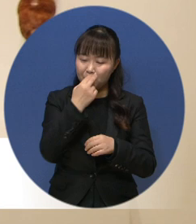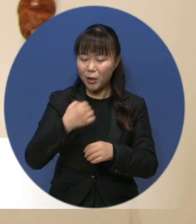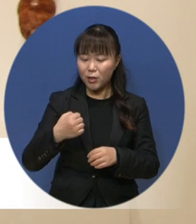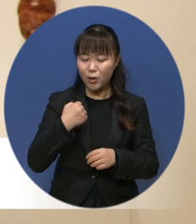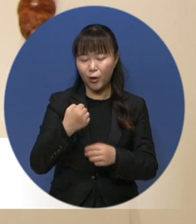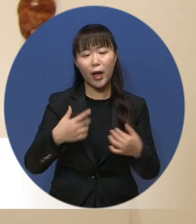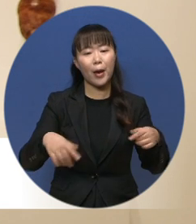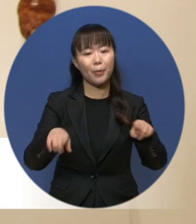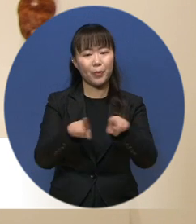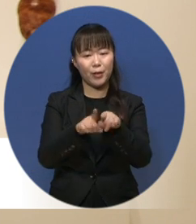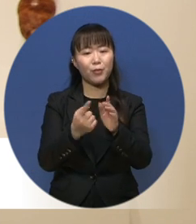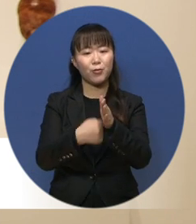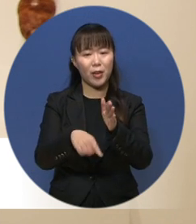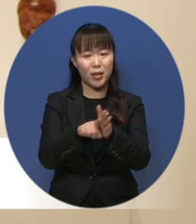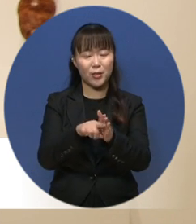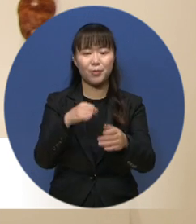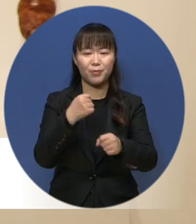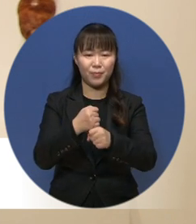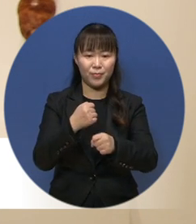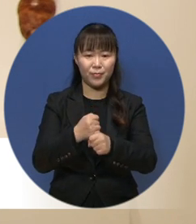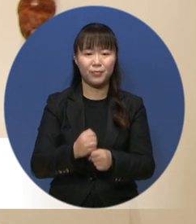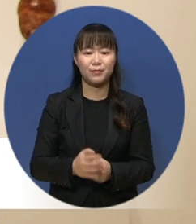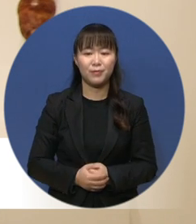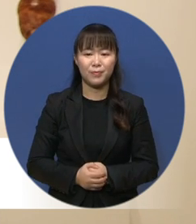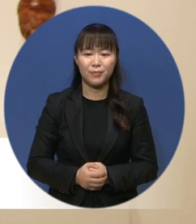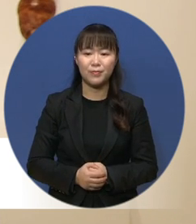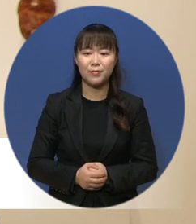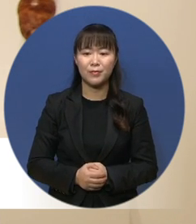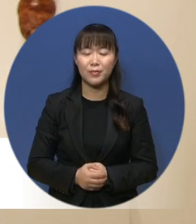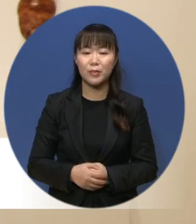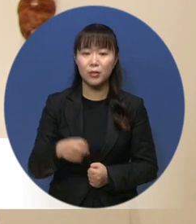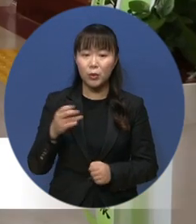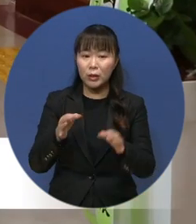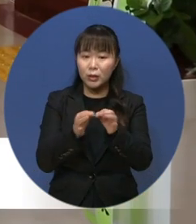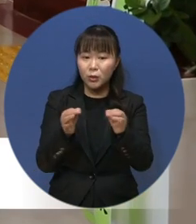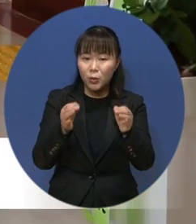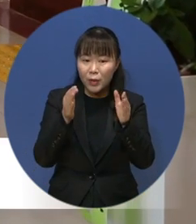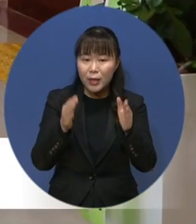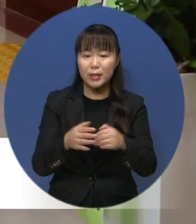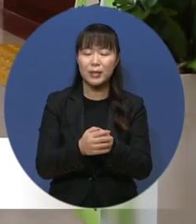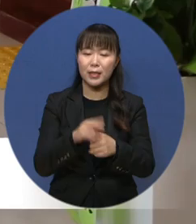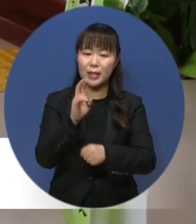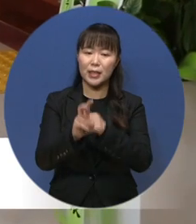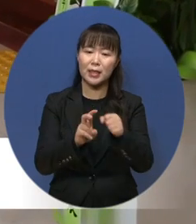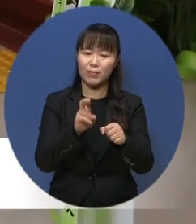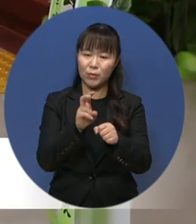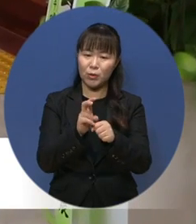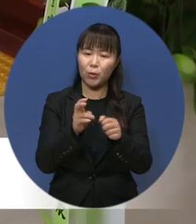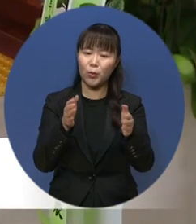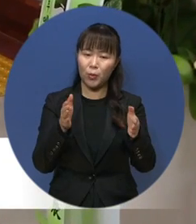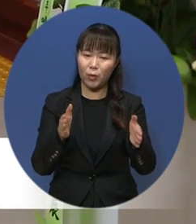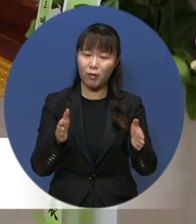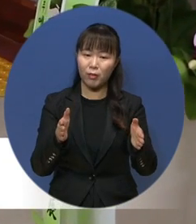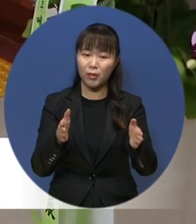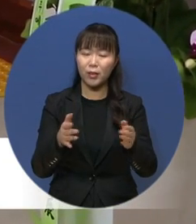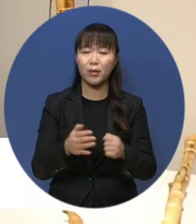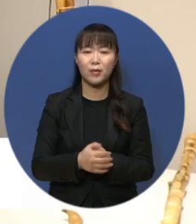이렇게 불어넣기 위해서 이런 작품을 만들었고요. 또 그동안 한 20여 년 동안